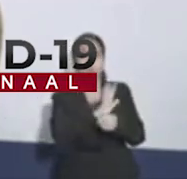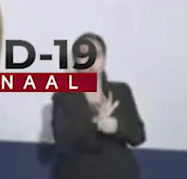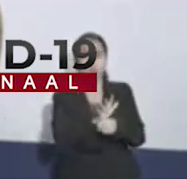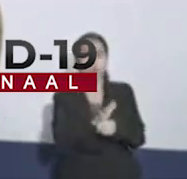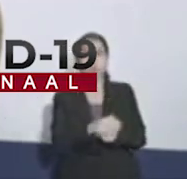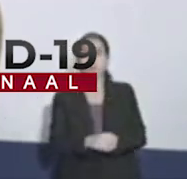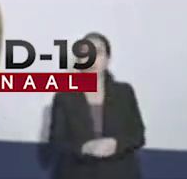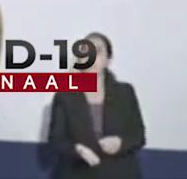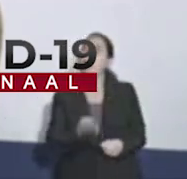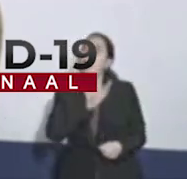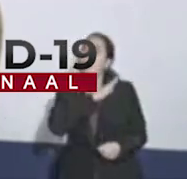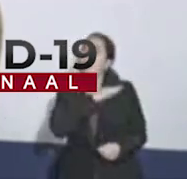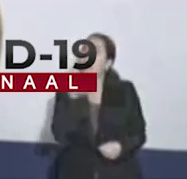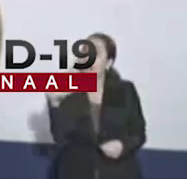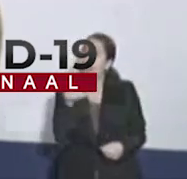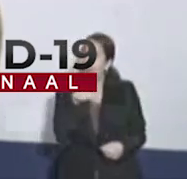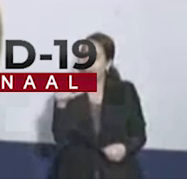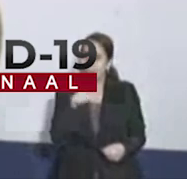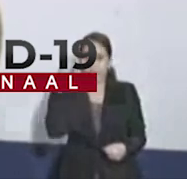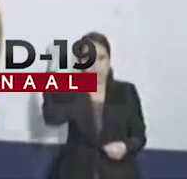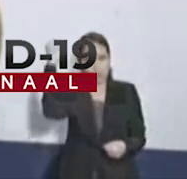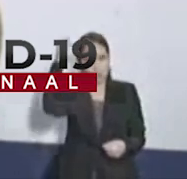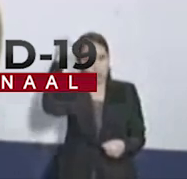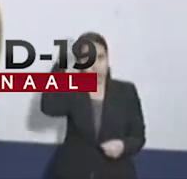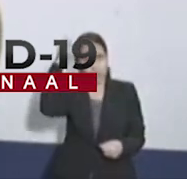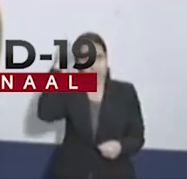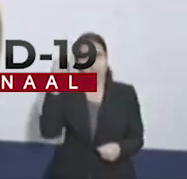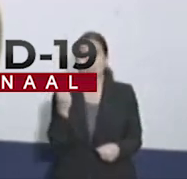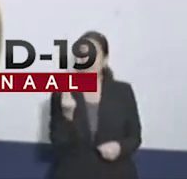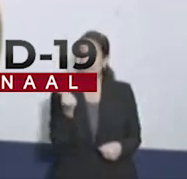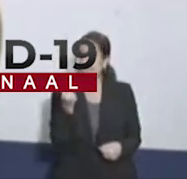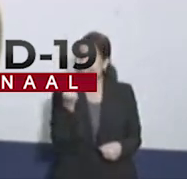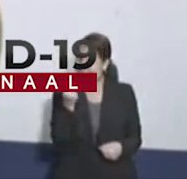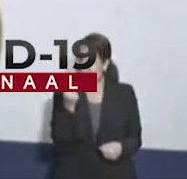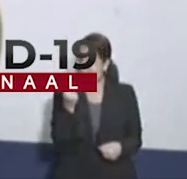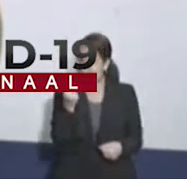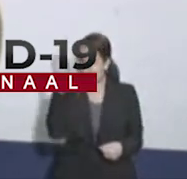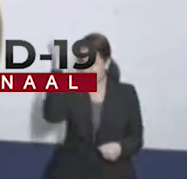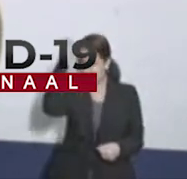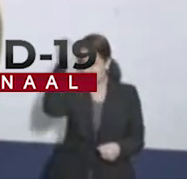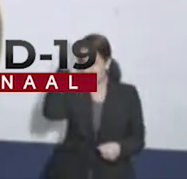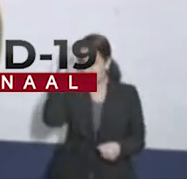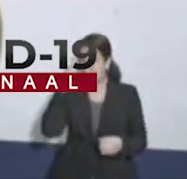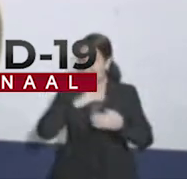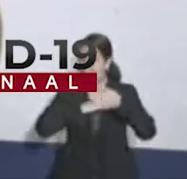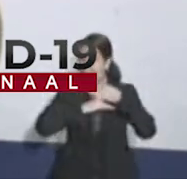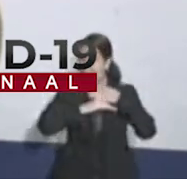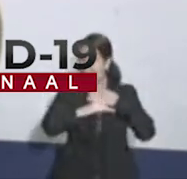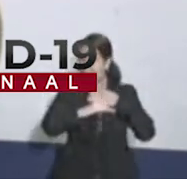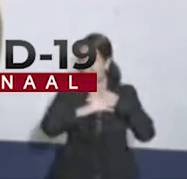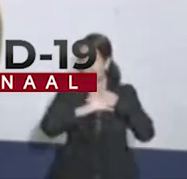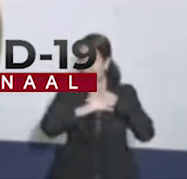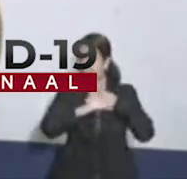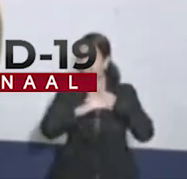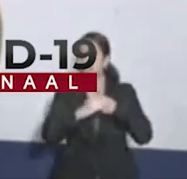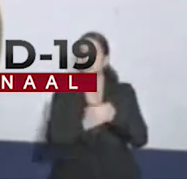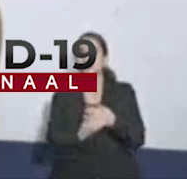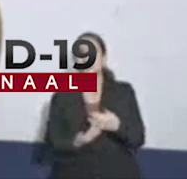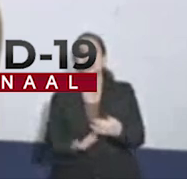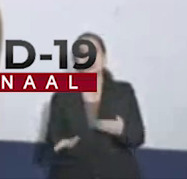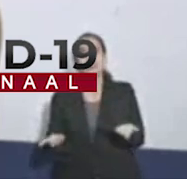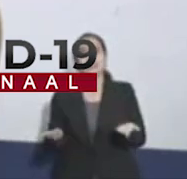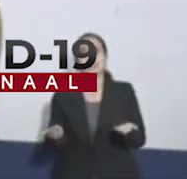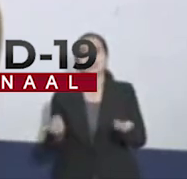Maar er is ook een ander probleem en dat is het financiële probleem zoals we dat in het land hebben, waardoor er personeel wegtrekt